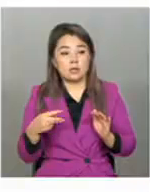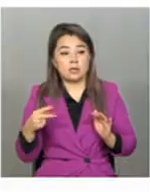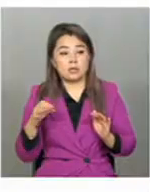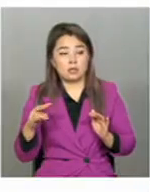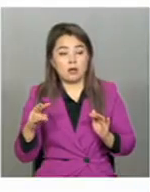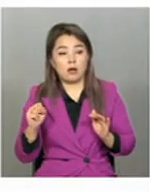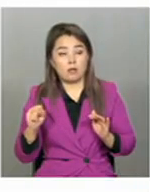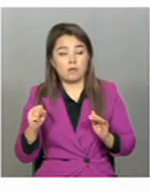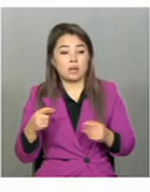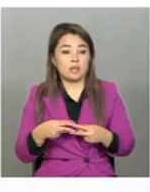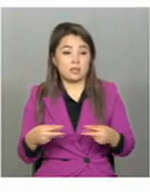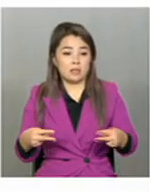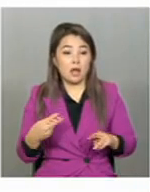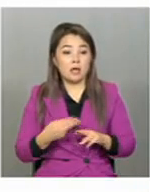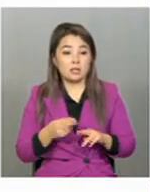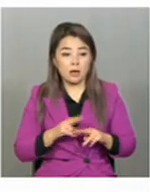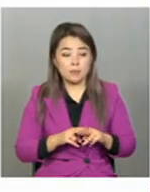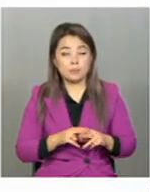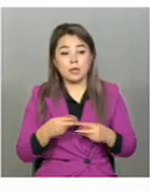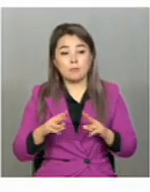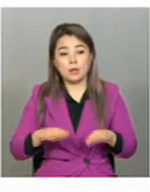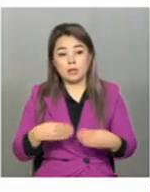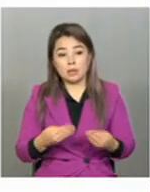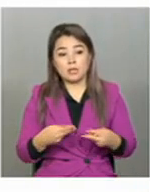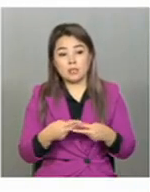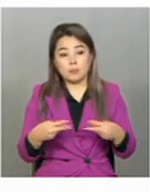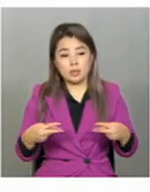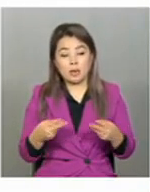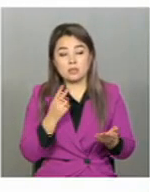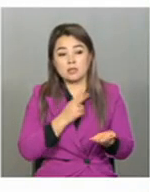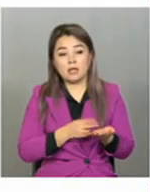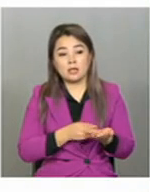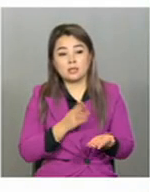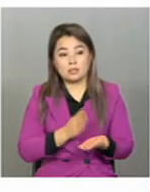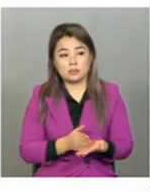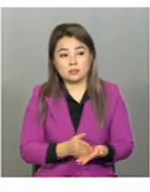екен. Берілген тепе-теңдіктерді біз дәлелдедік.